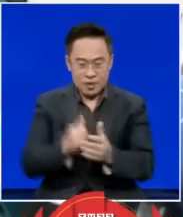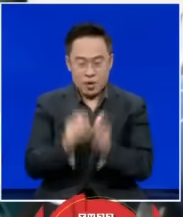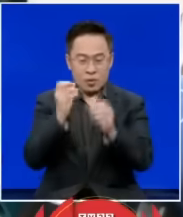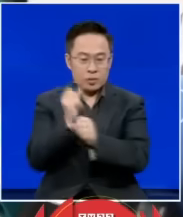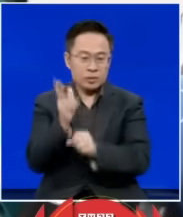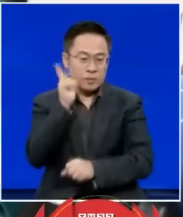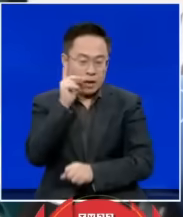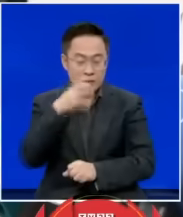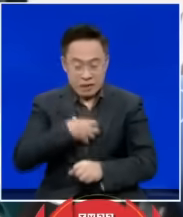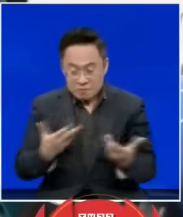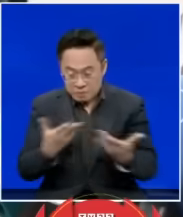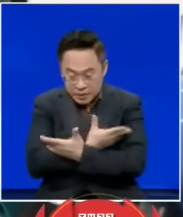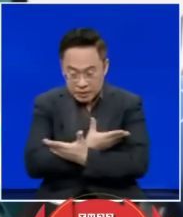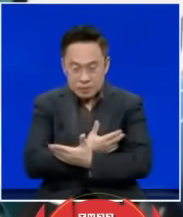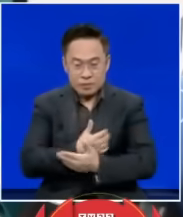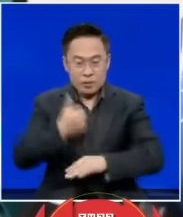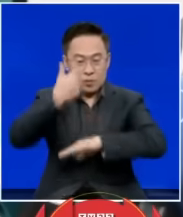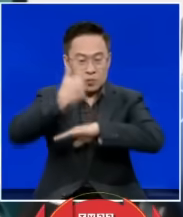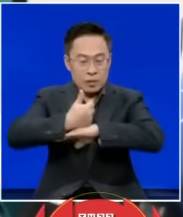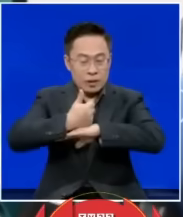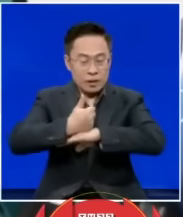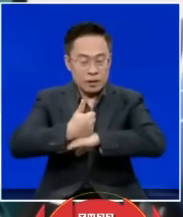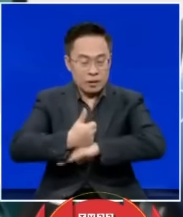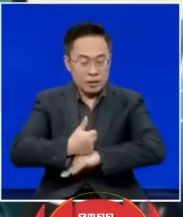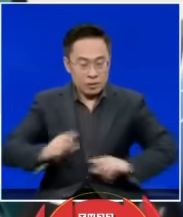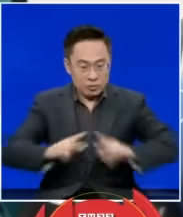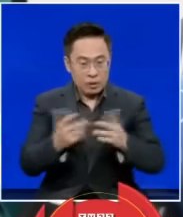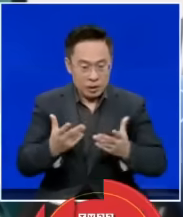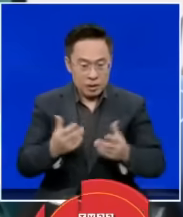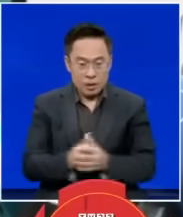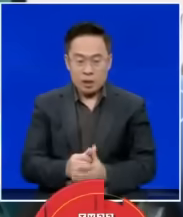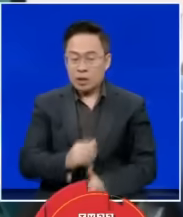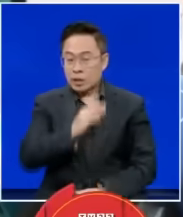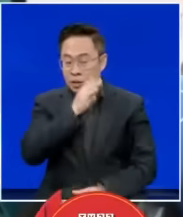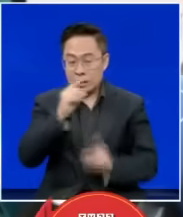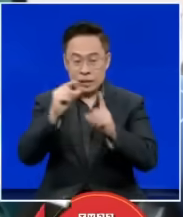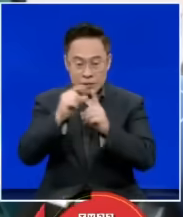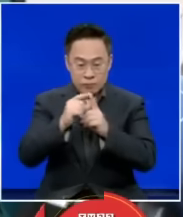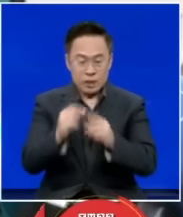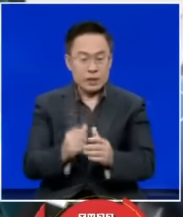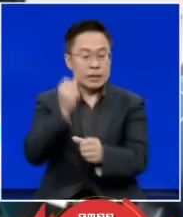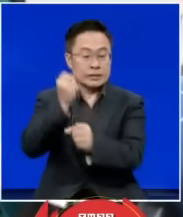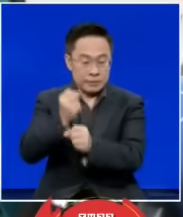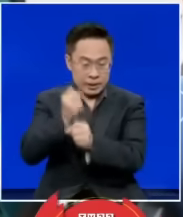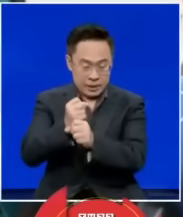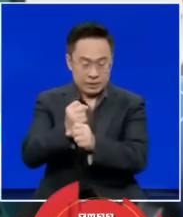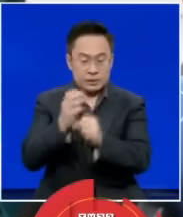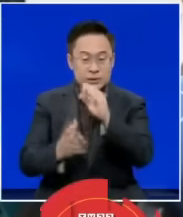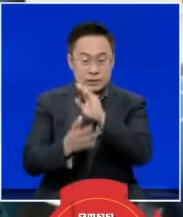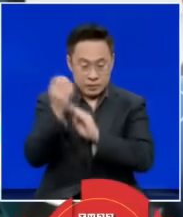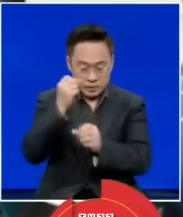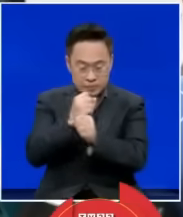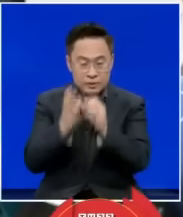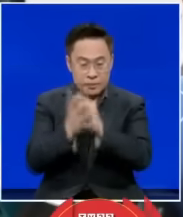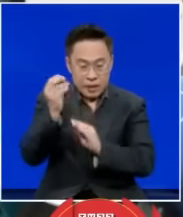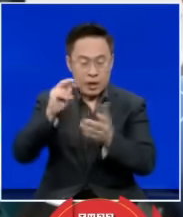เข้าไปทำงานสภาสมมติถ้ามีนะในนี้ก็ยังไม่รู้นะเพราะไม่มีอะไรที่เกิดขึ้นนะความหมายของการทำงานสภาที่ท่านนายกพูดถึงก็คือ